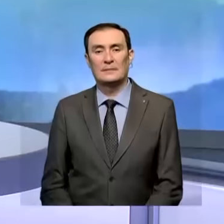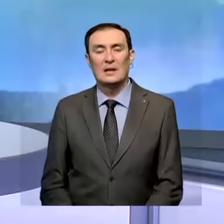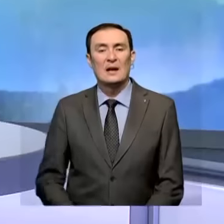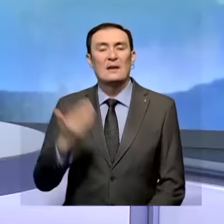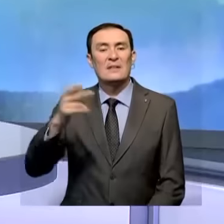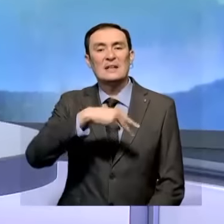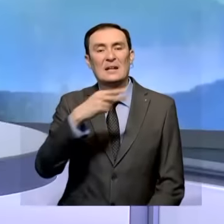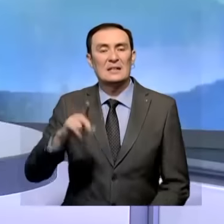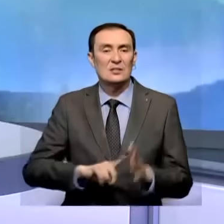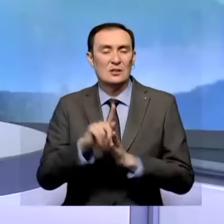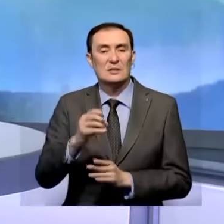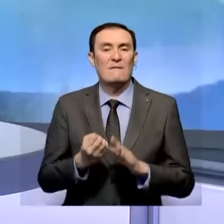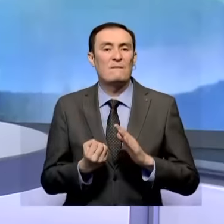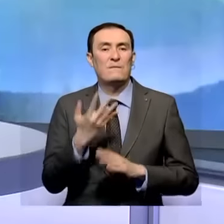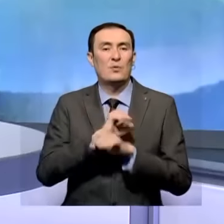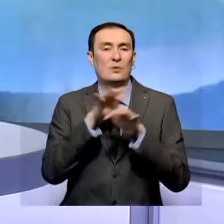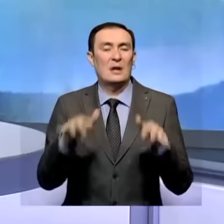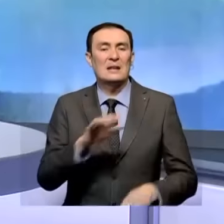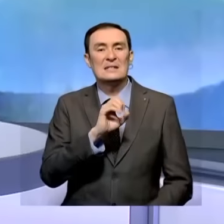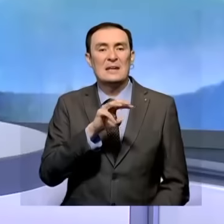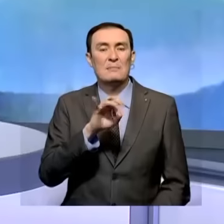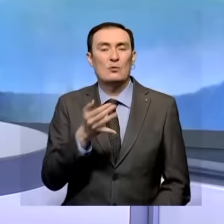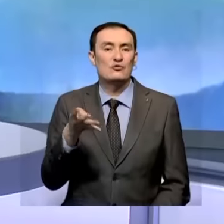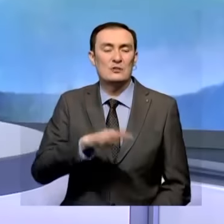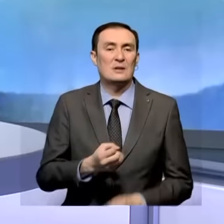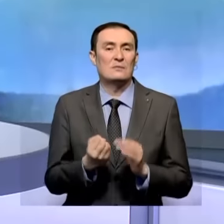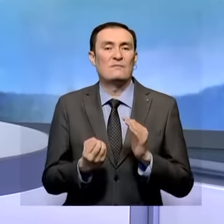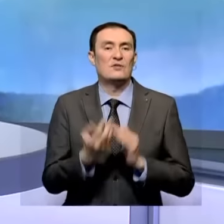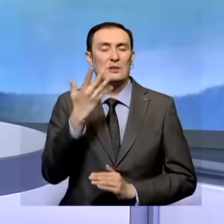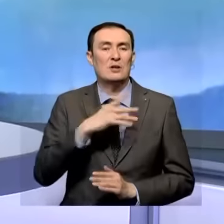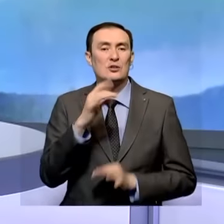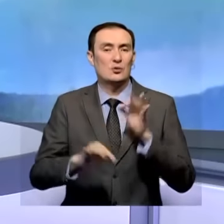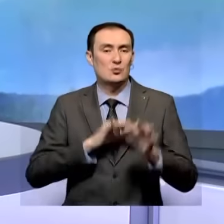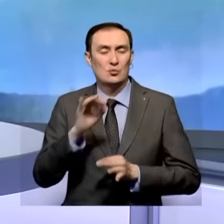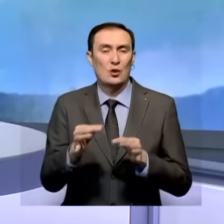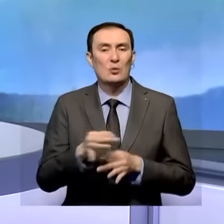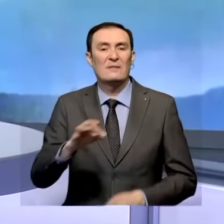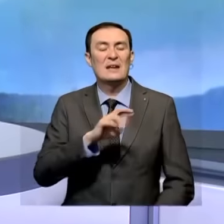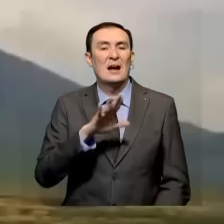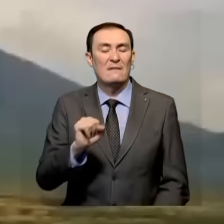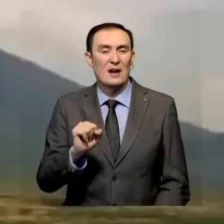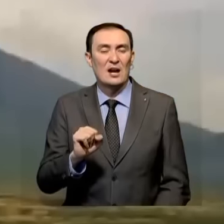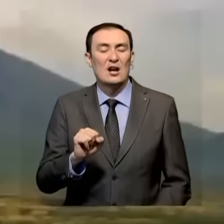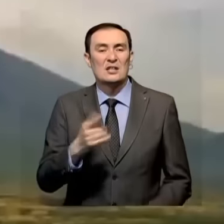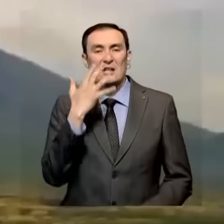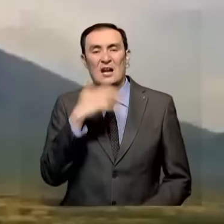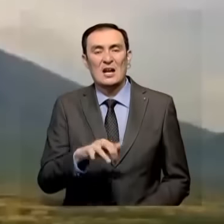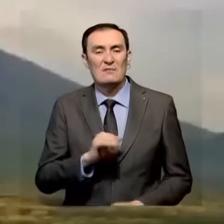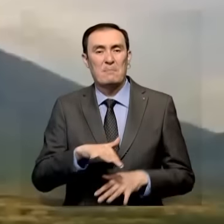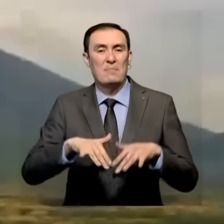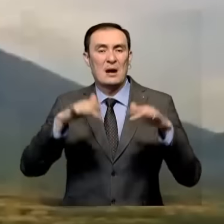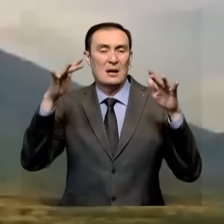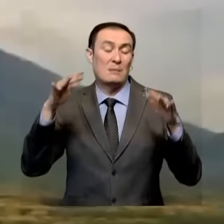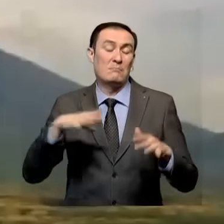В Индонезии проснулся вулкан Семеру. Сразу 4 извержения за сутки произошло на востоке острова Ява. Шлейф из горячего пара